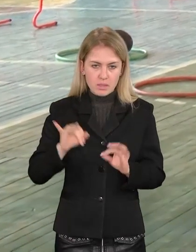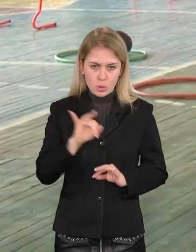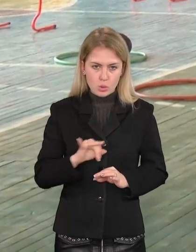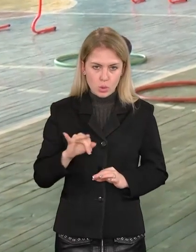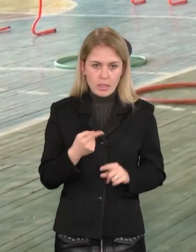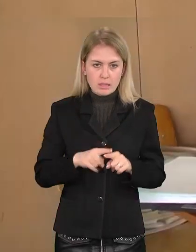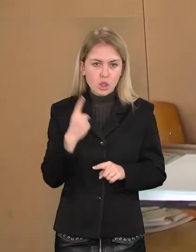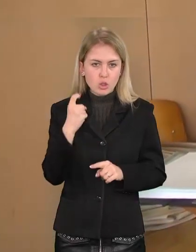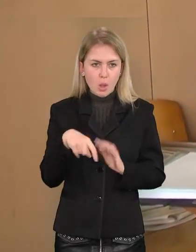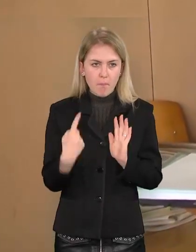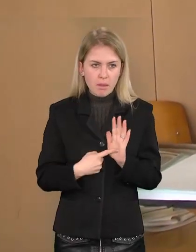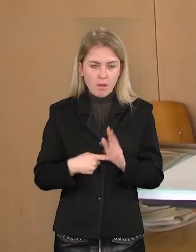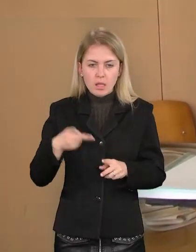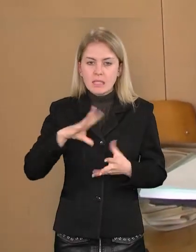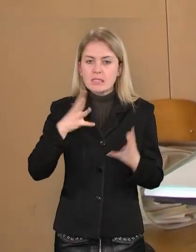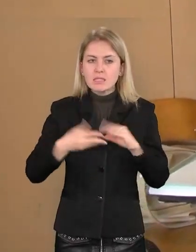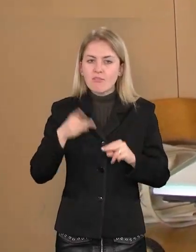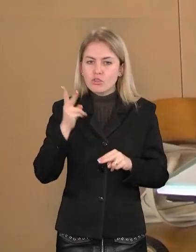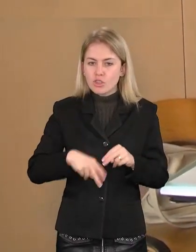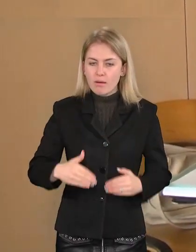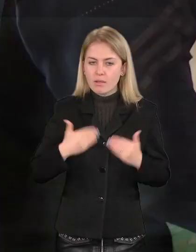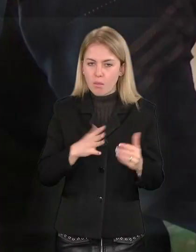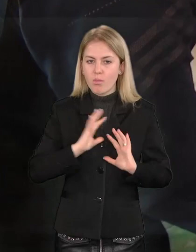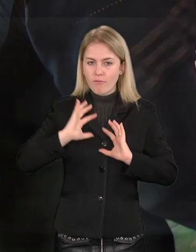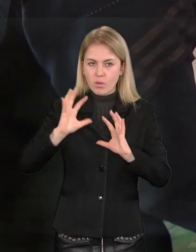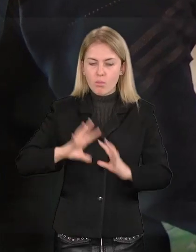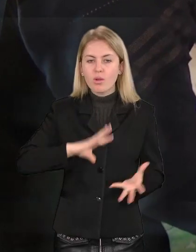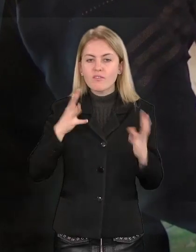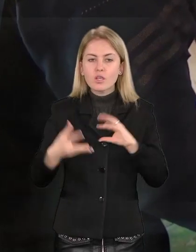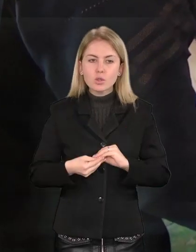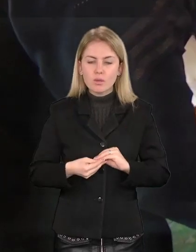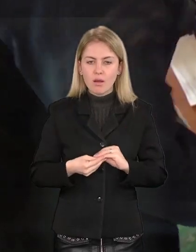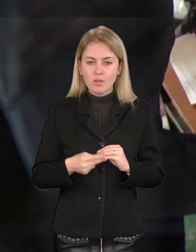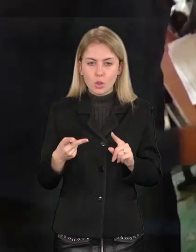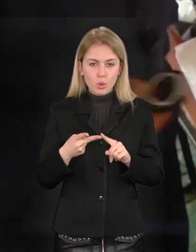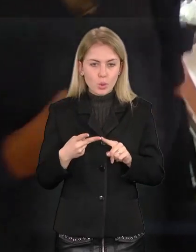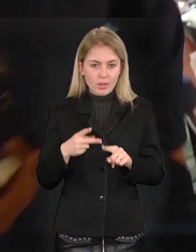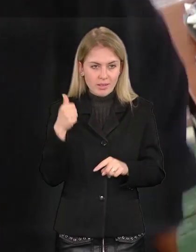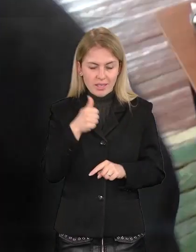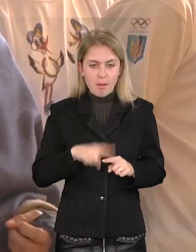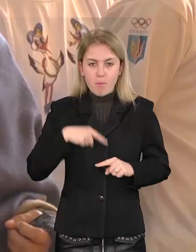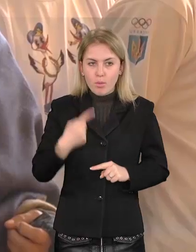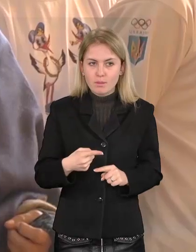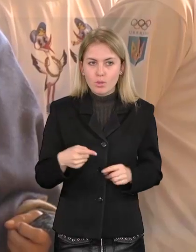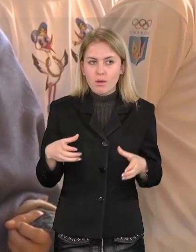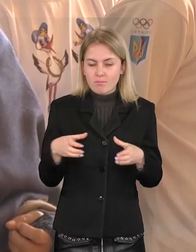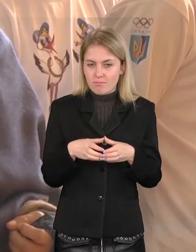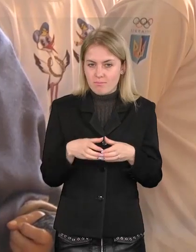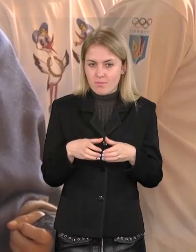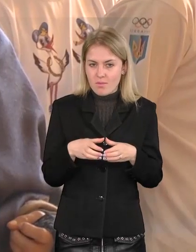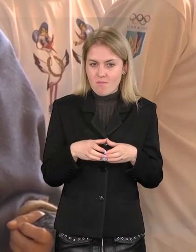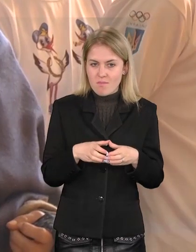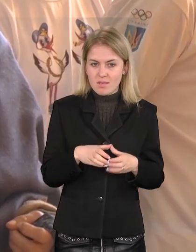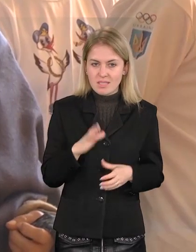100 питань. Завершальний етап – гра у волейбол. І в результаті переможцями другий рік поспіль стали учасники з команди із СМТ